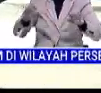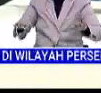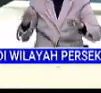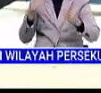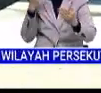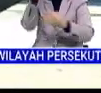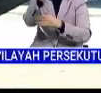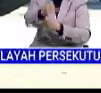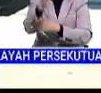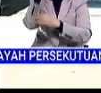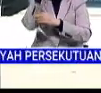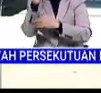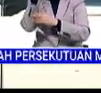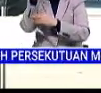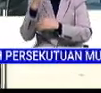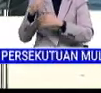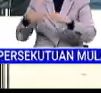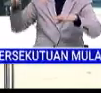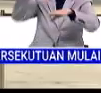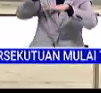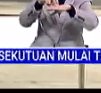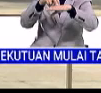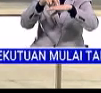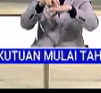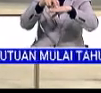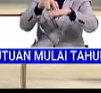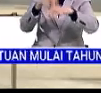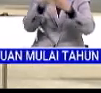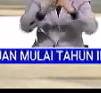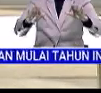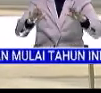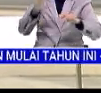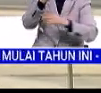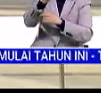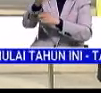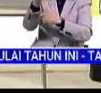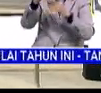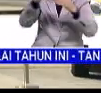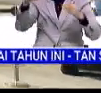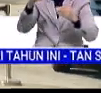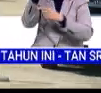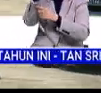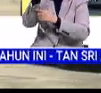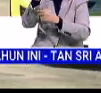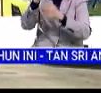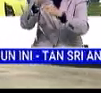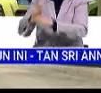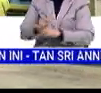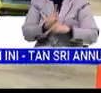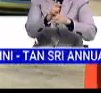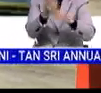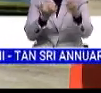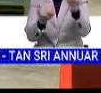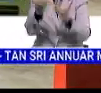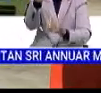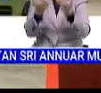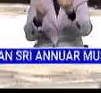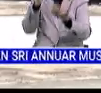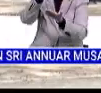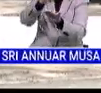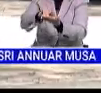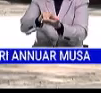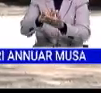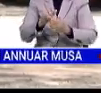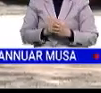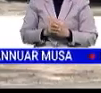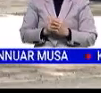pengalaman menaiki jentera penyelamat AFRS bernilai RM5 juta yang digunakan dalam misi mengawal kebakaran di lapangan terbang.